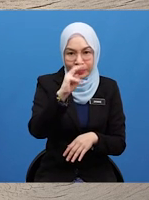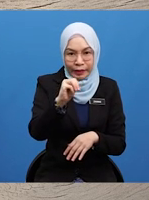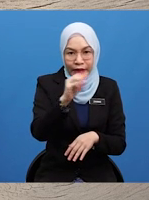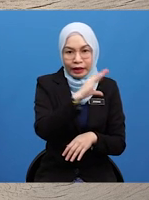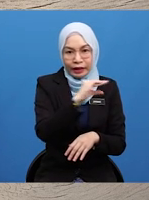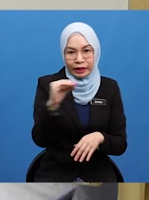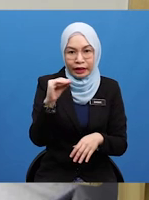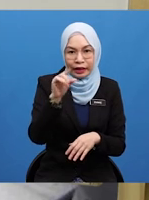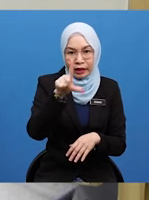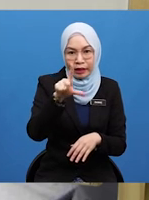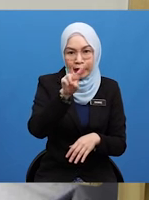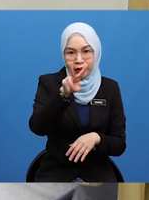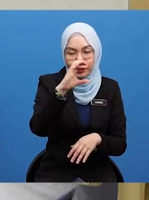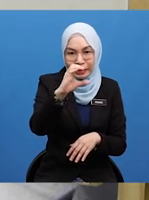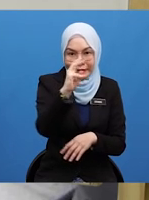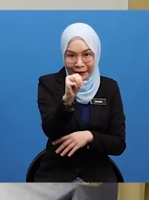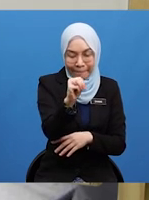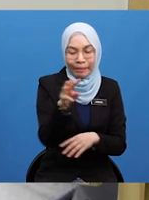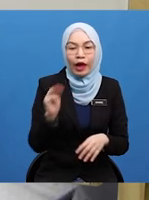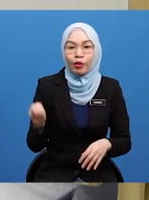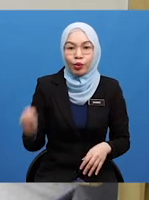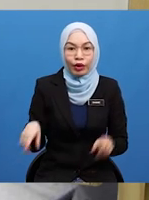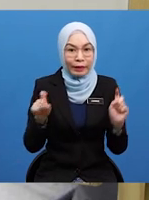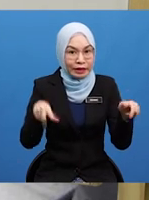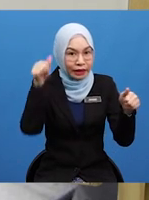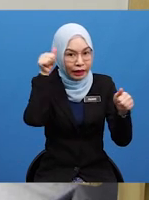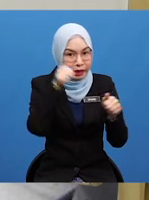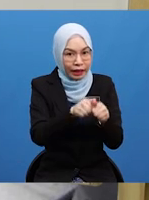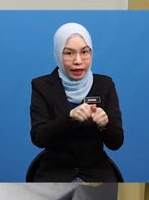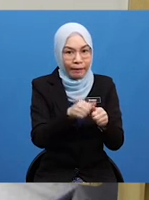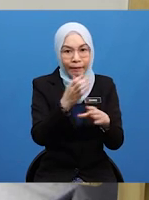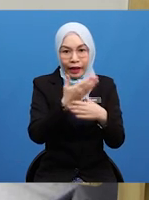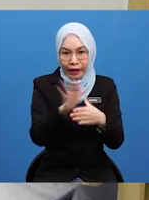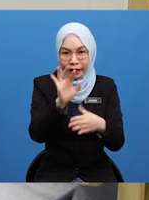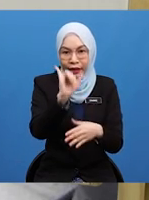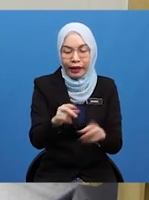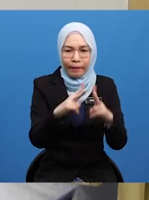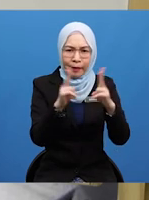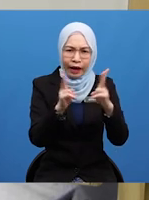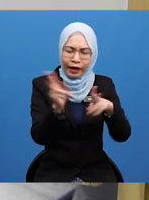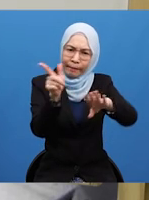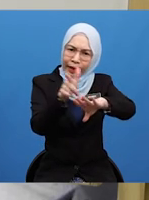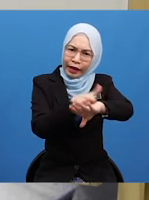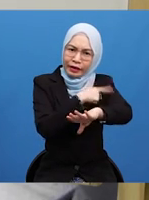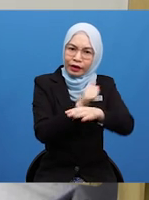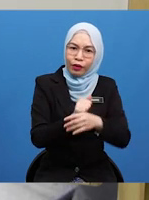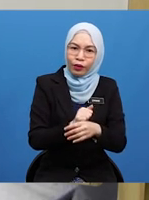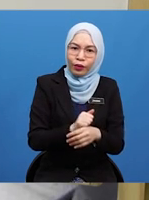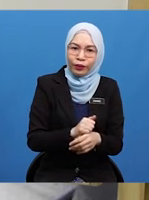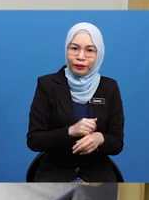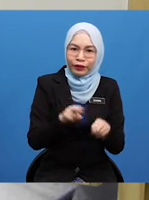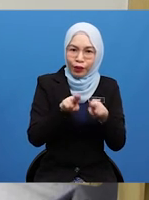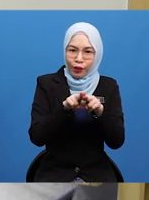cm. Murid-murid harus ingat, bahagian yang paling panjang ukuran